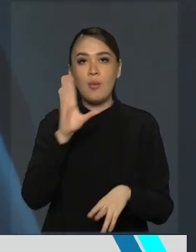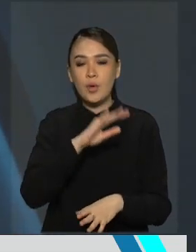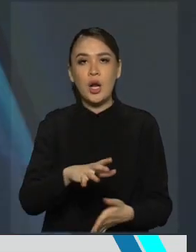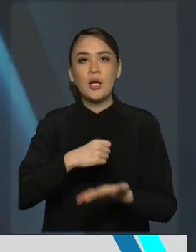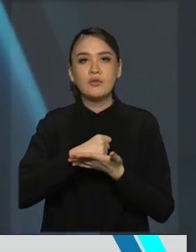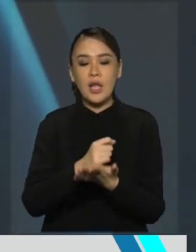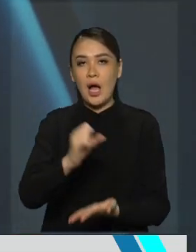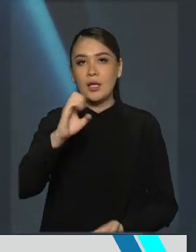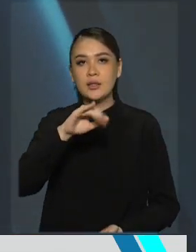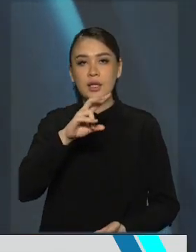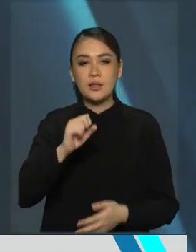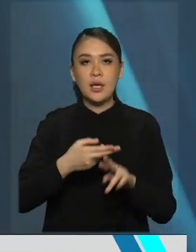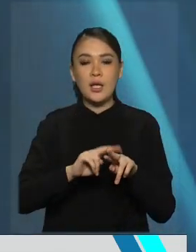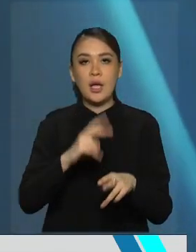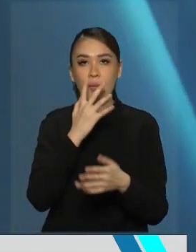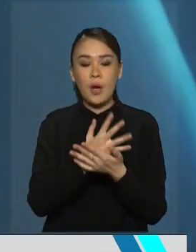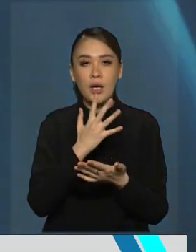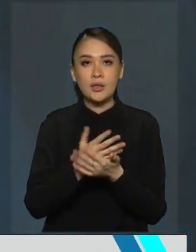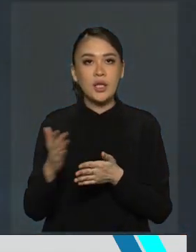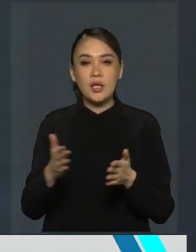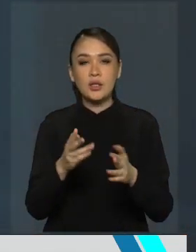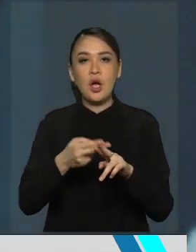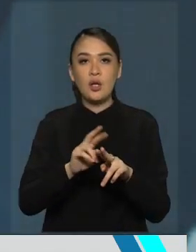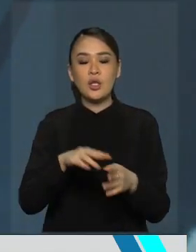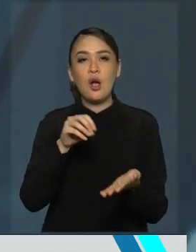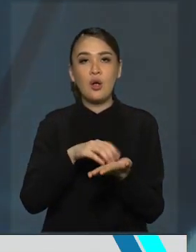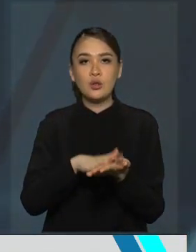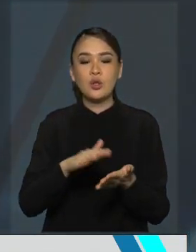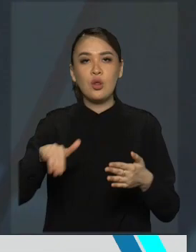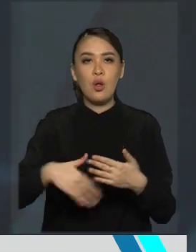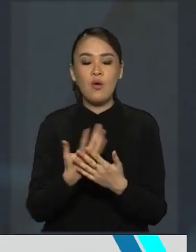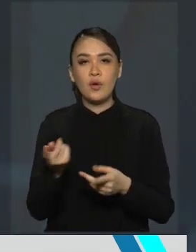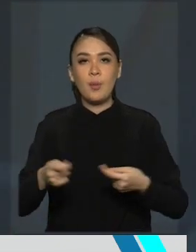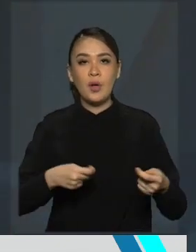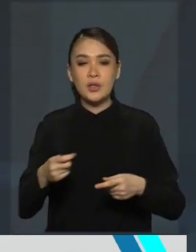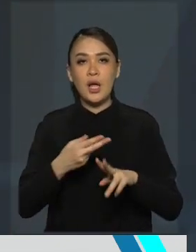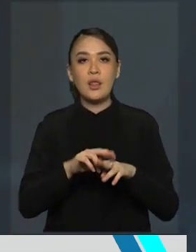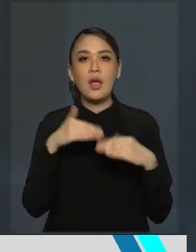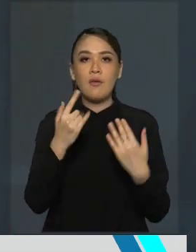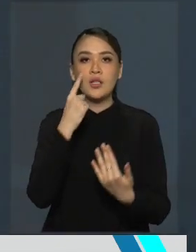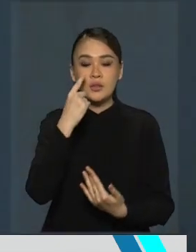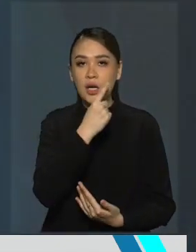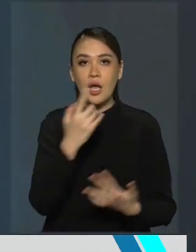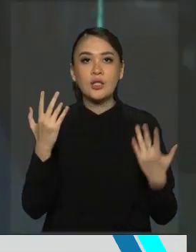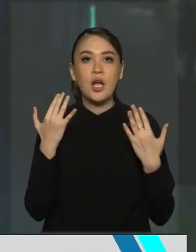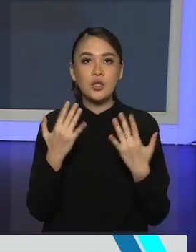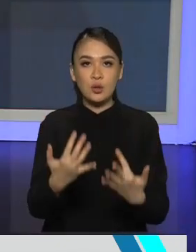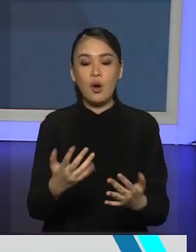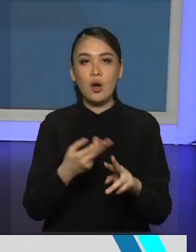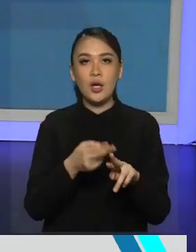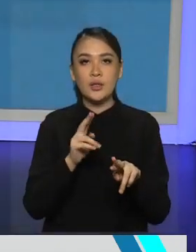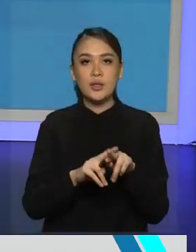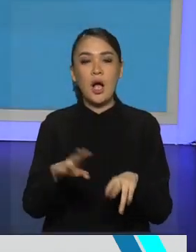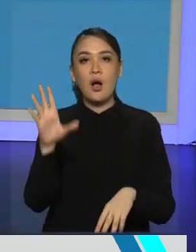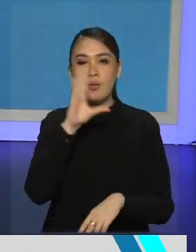Астаны. Практически сформирован состав нового правительства. На ваш взгляд, насколько существенно